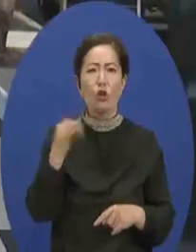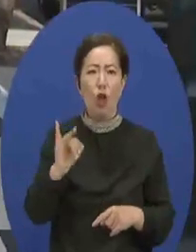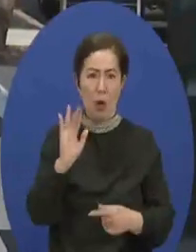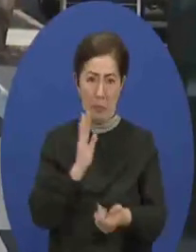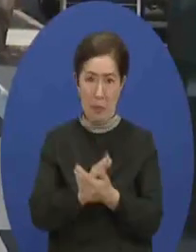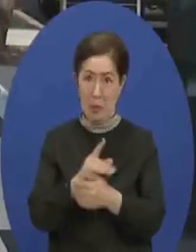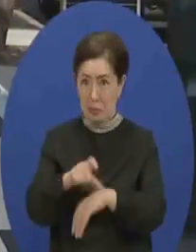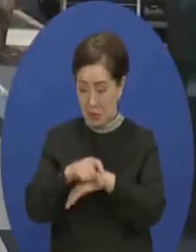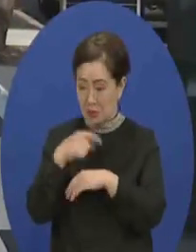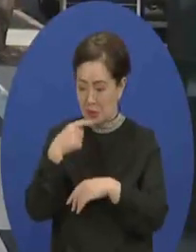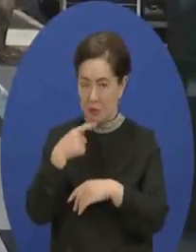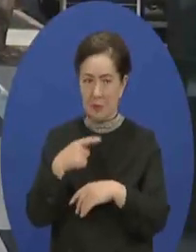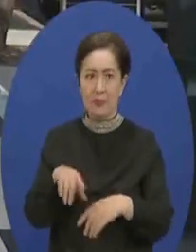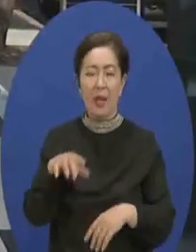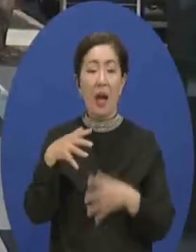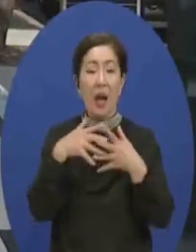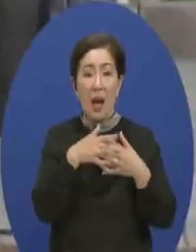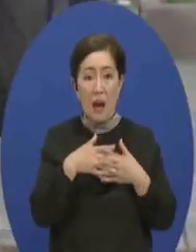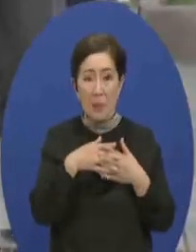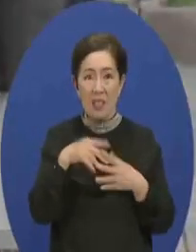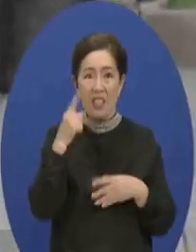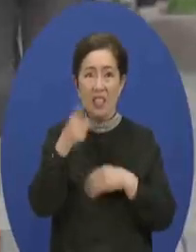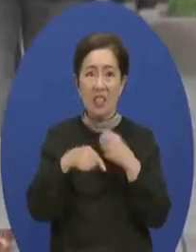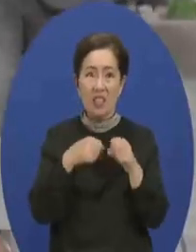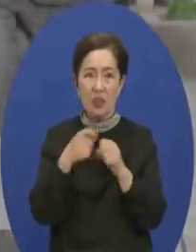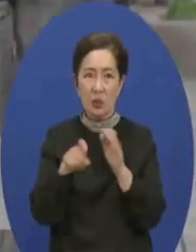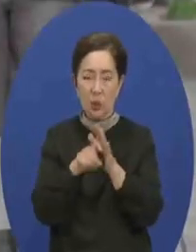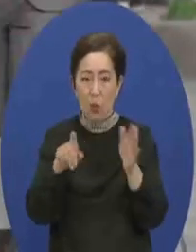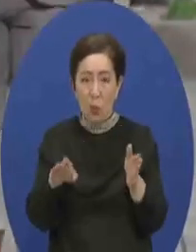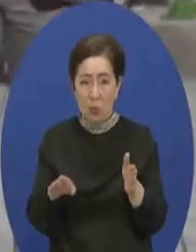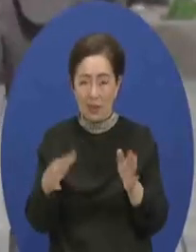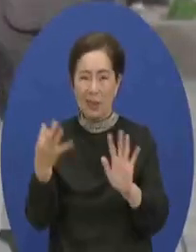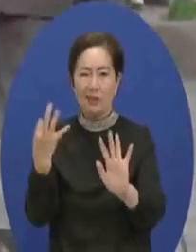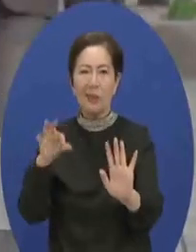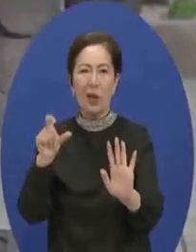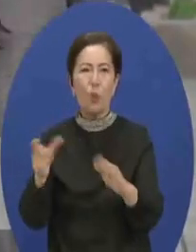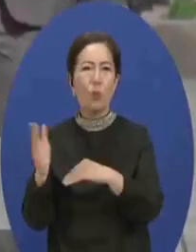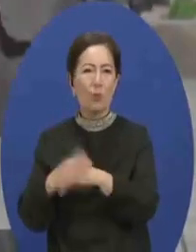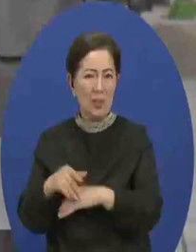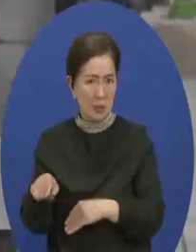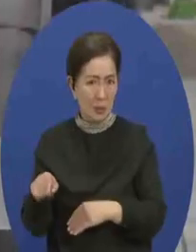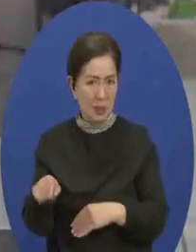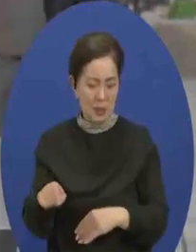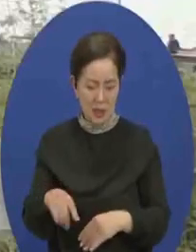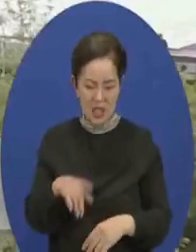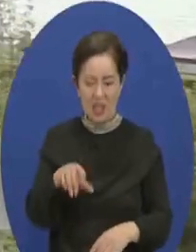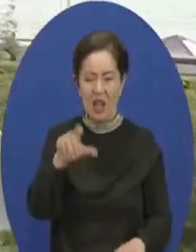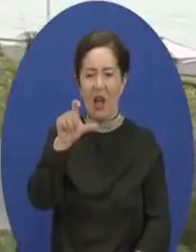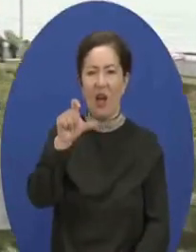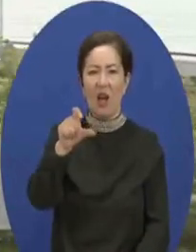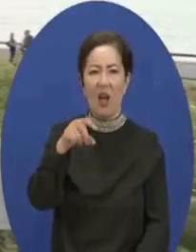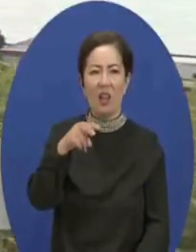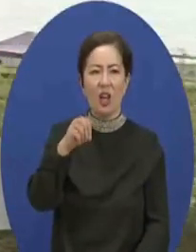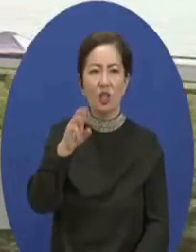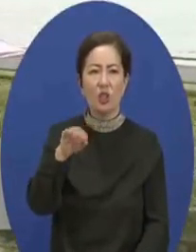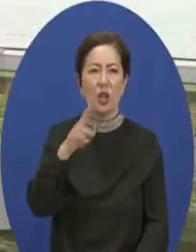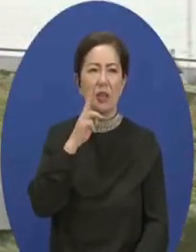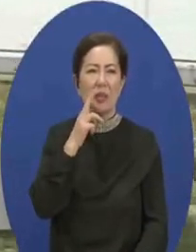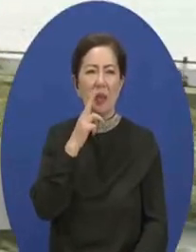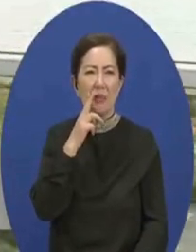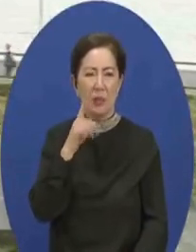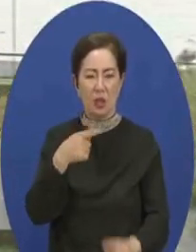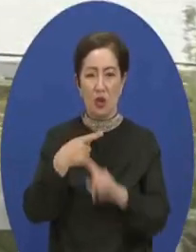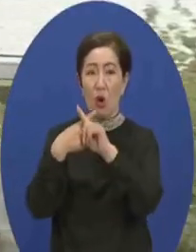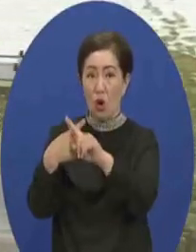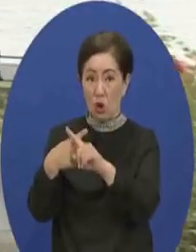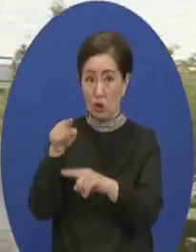Электрон тамхины хэрэглэнээс болж Америк нэгдсэн улсад ганцхан жилийн дотор 80 хүн нас оржээ. Энэ бол тус улсад электрон тамхиг хуулиараа хориглох гол